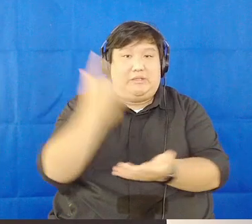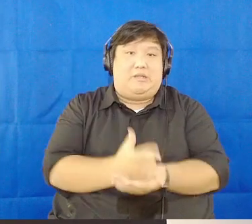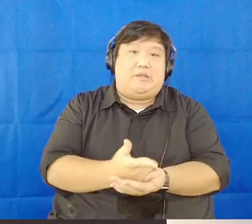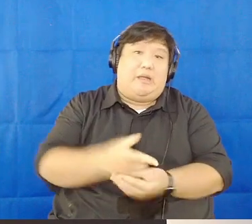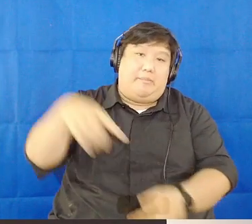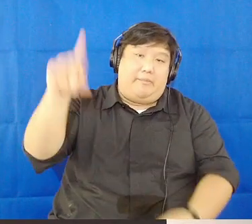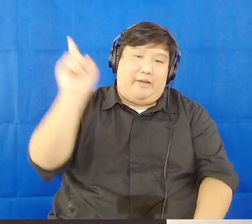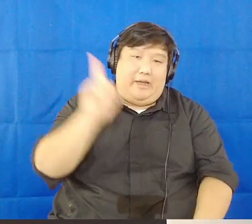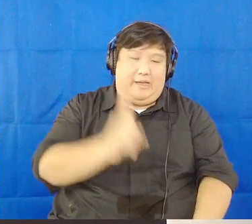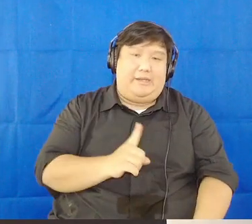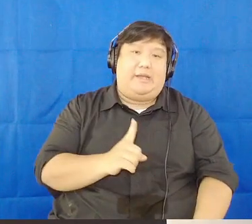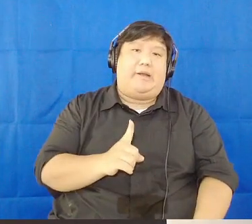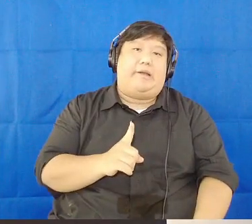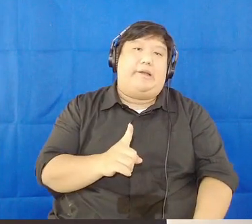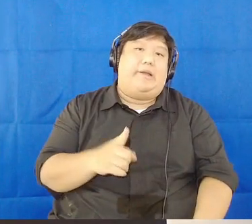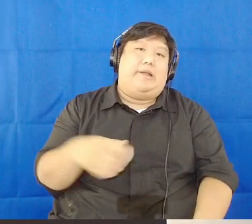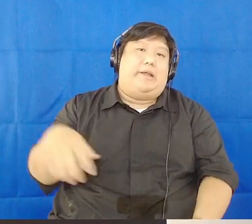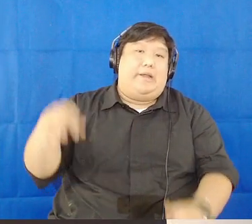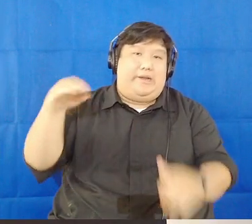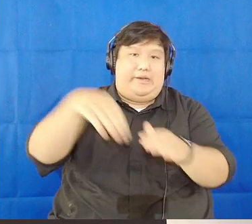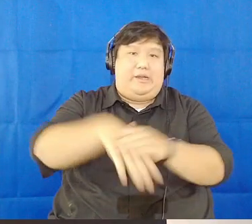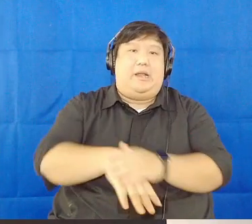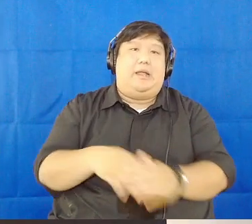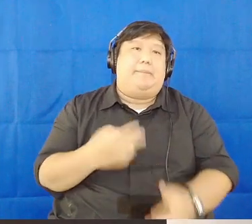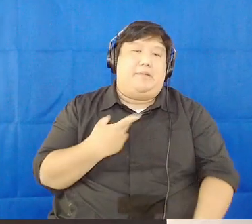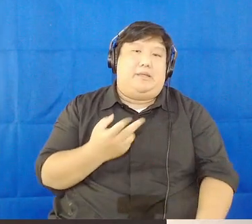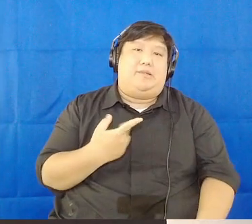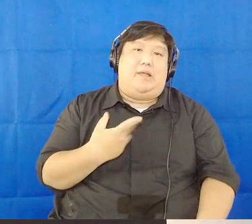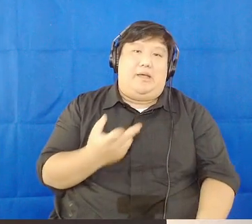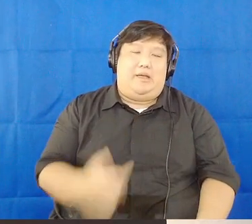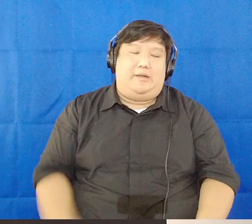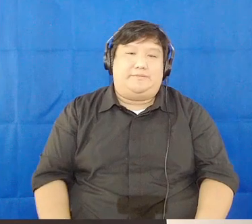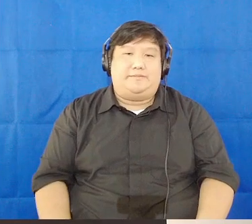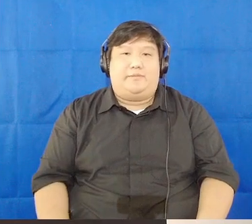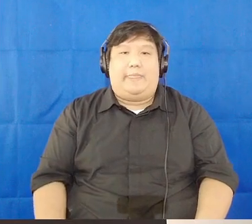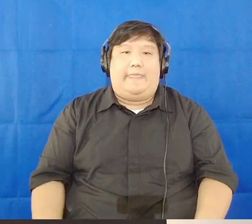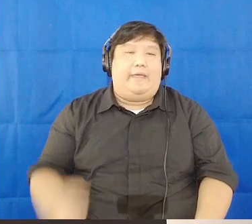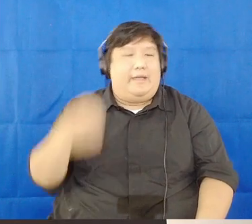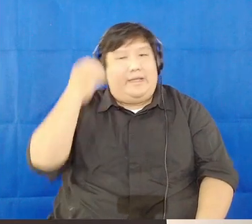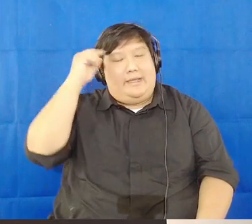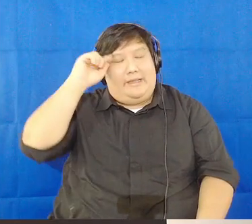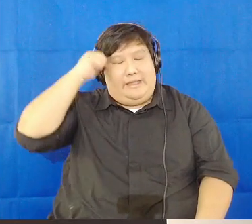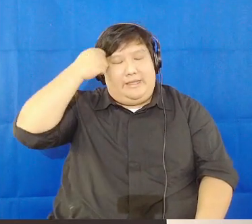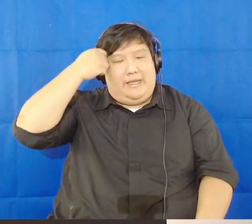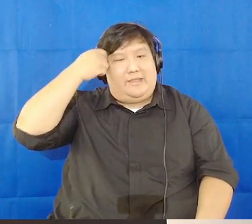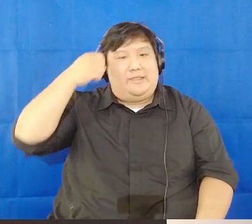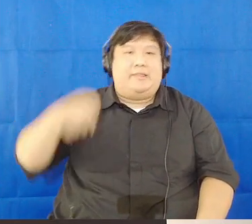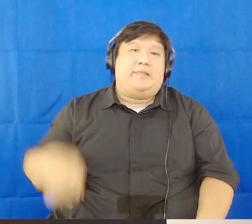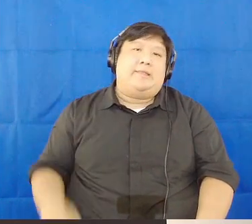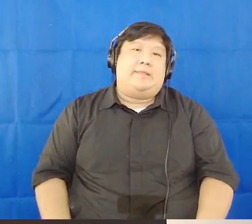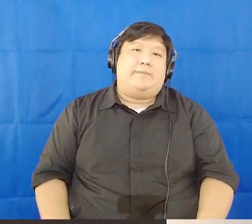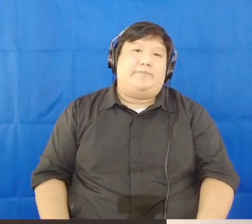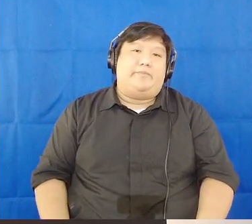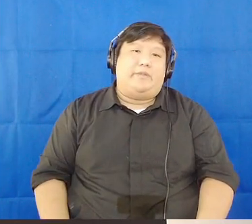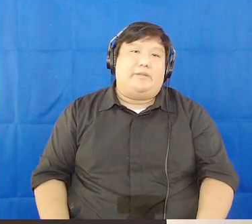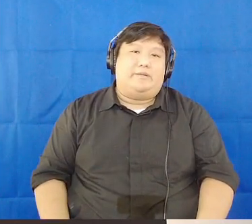Maka kita ingat, ketika merayakan hari raya tubuh dan darah Kristus, kita juga ingat peristiwa perjamuan